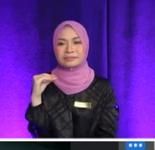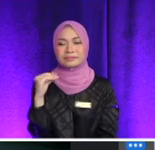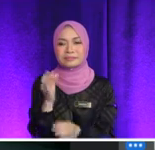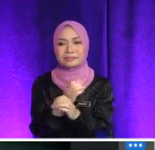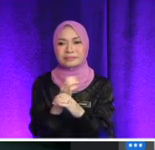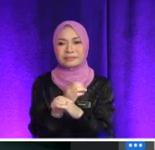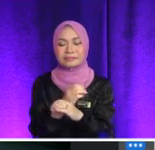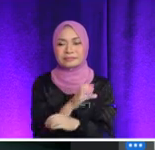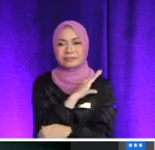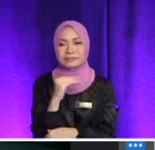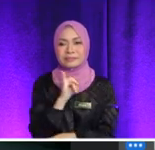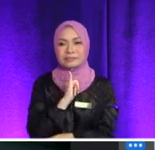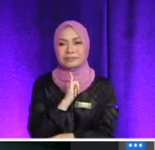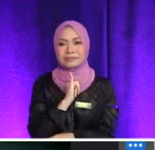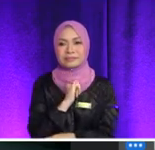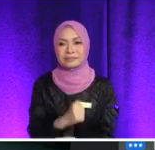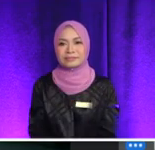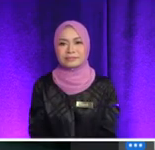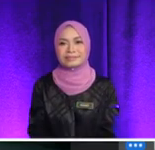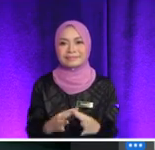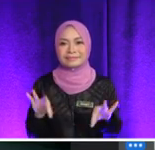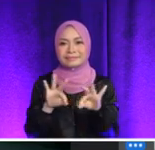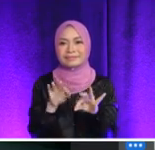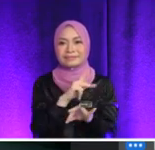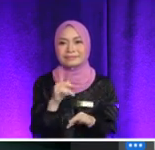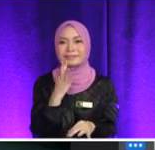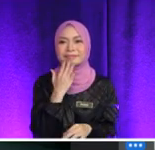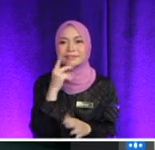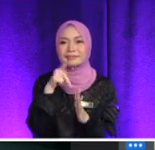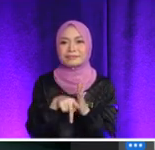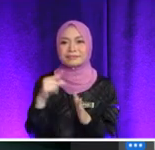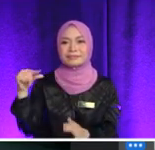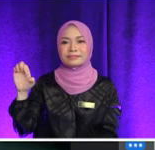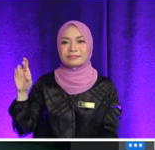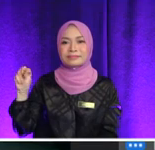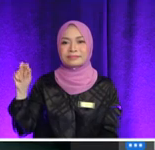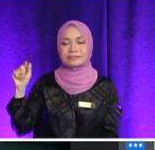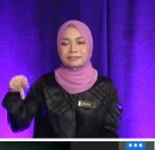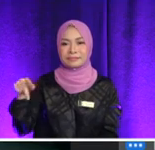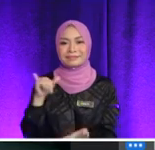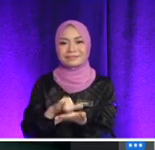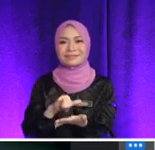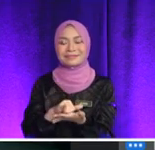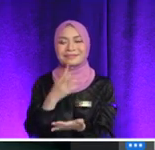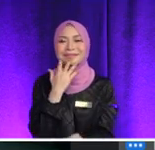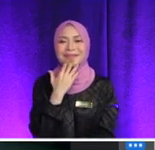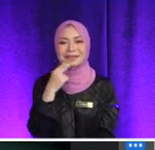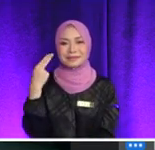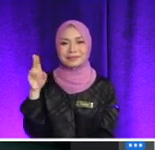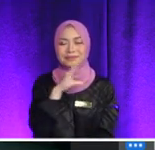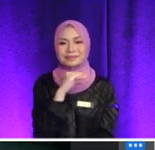eee saya menitik beratkan juga warna merah